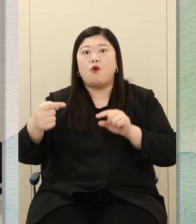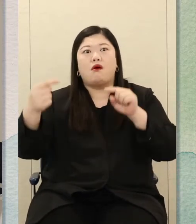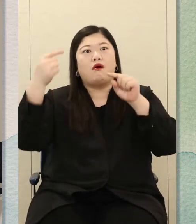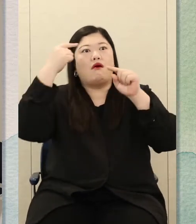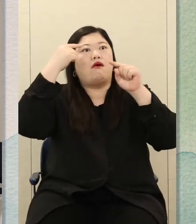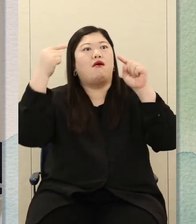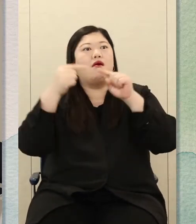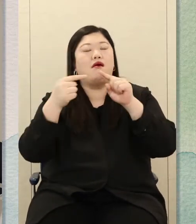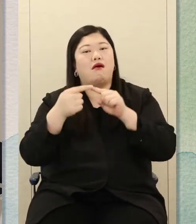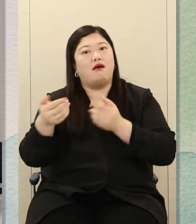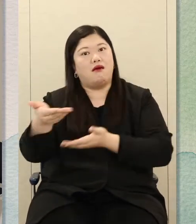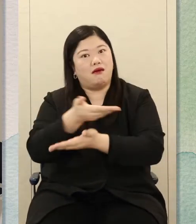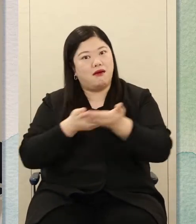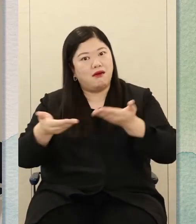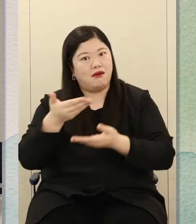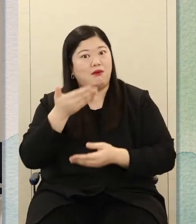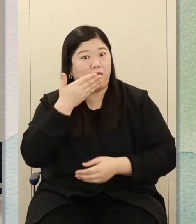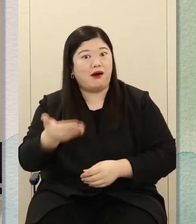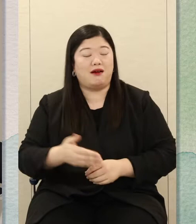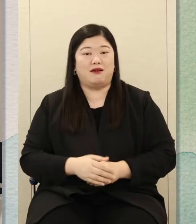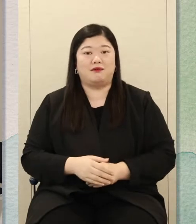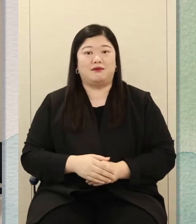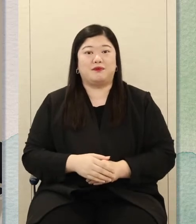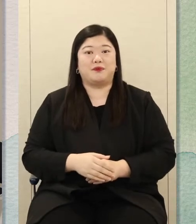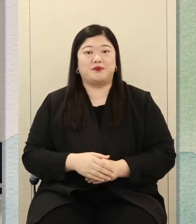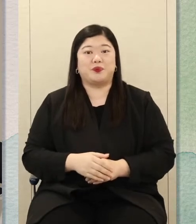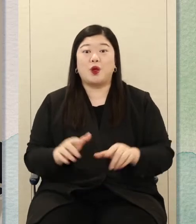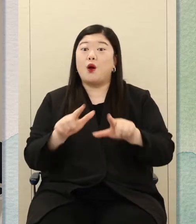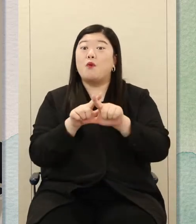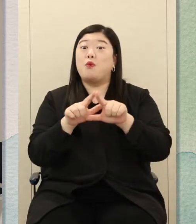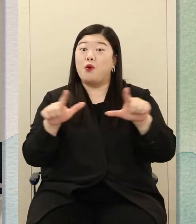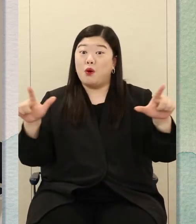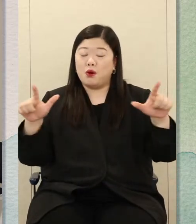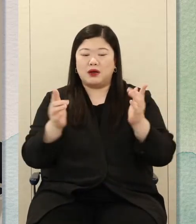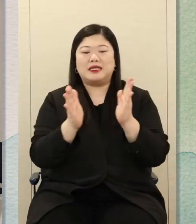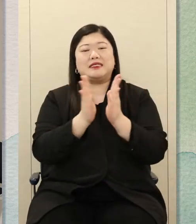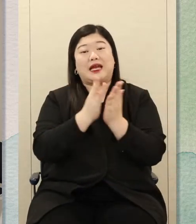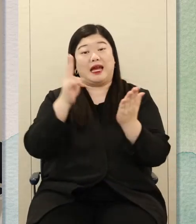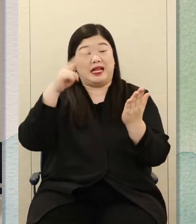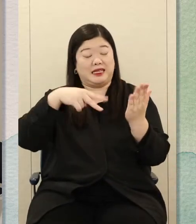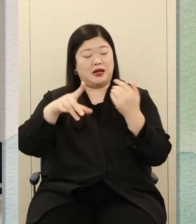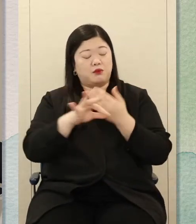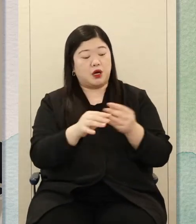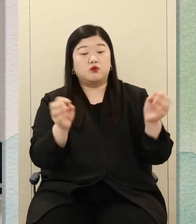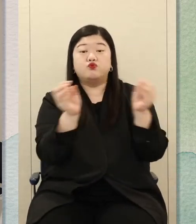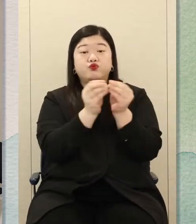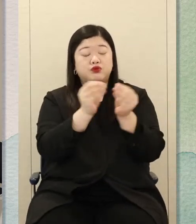있지만 예, 대부분의 독자들은 예, 자기가 읽고 싶은 부분만 읽거든요.